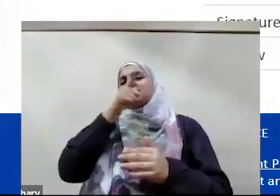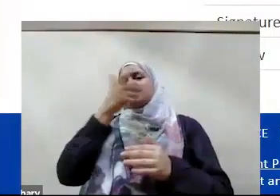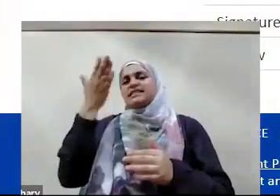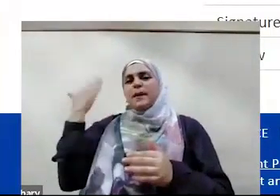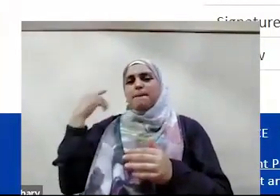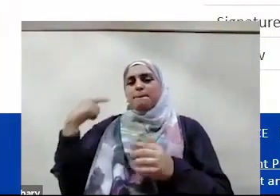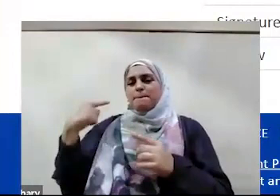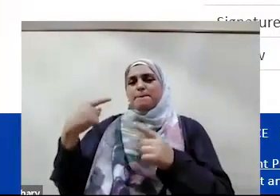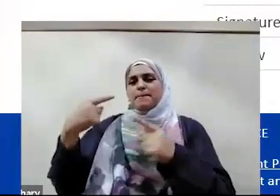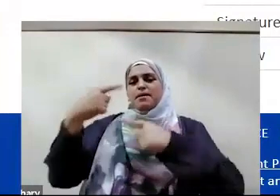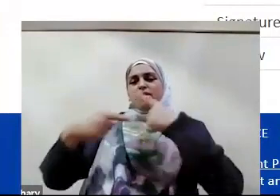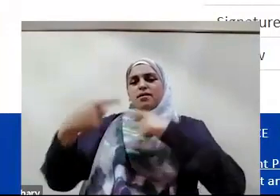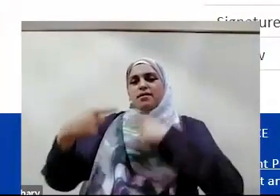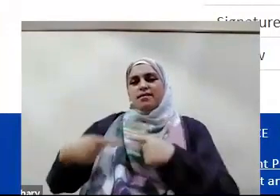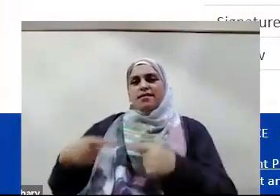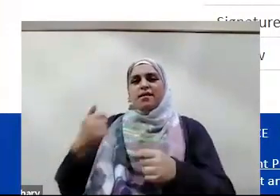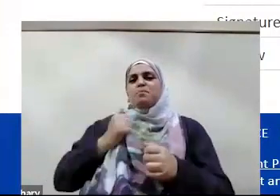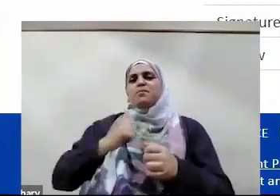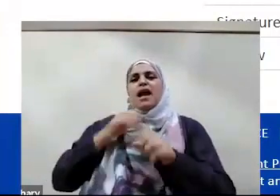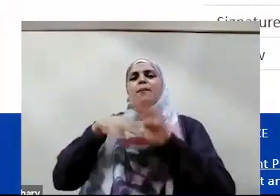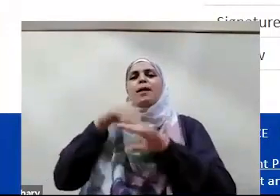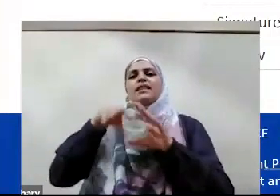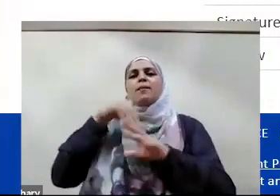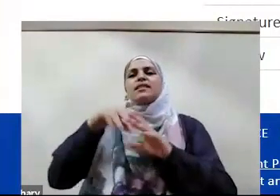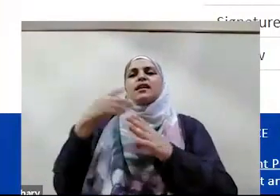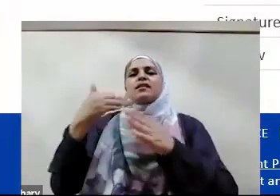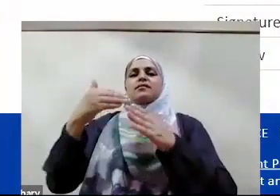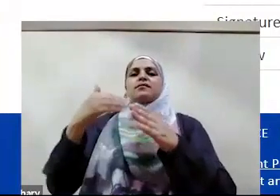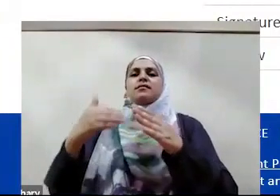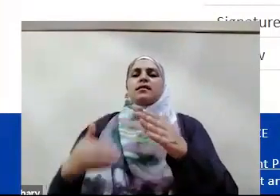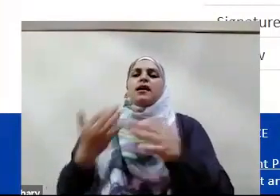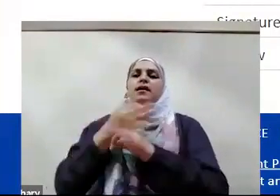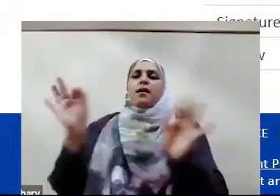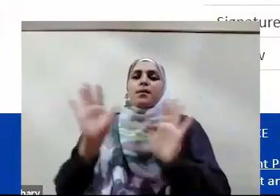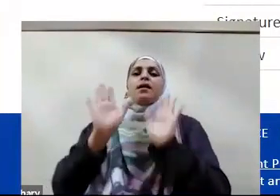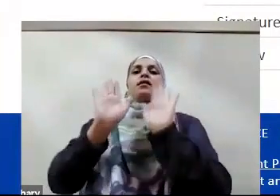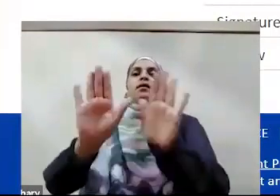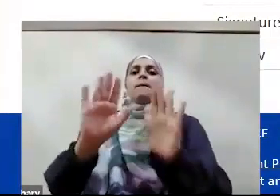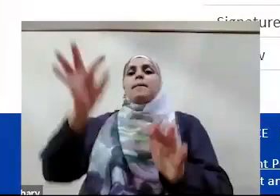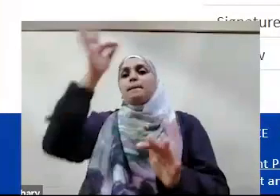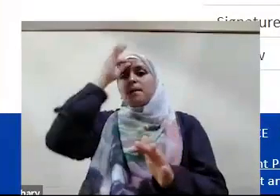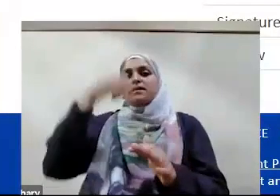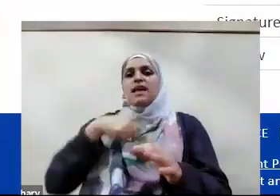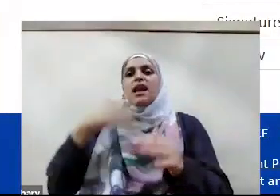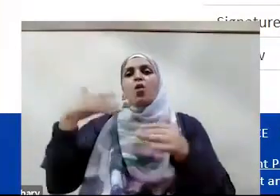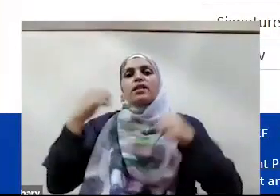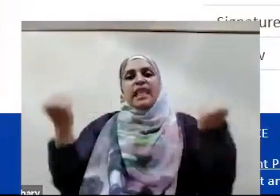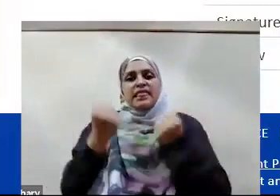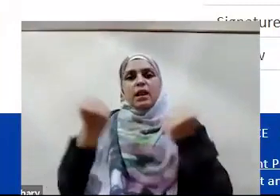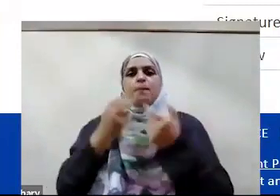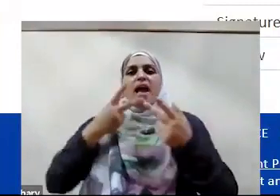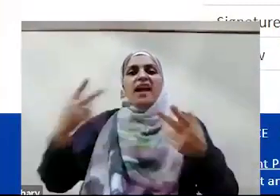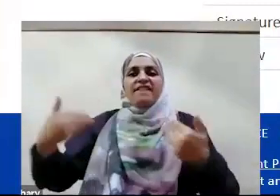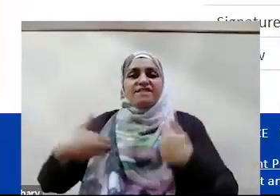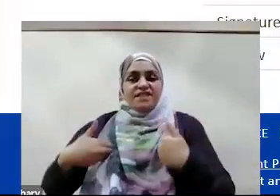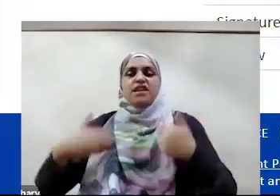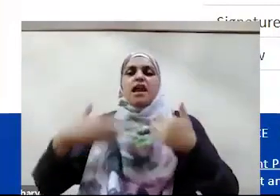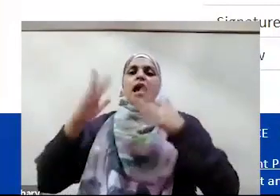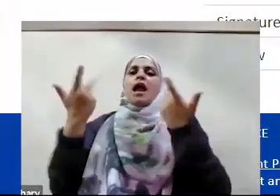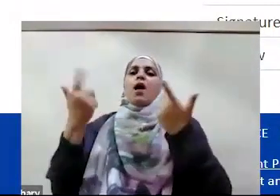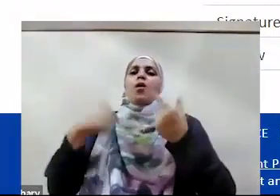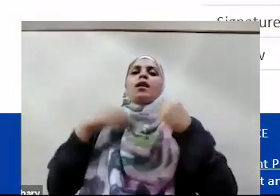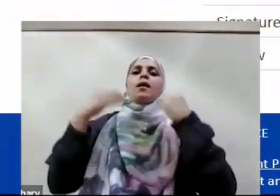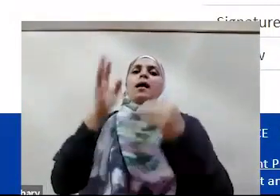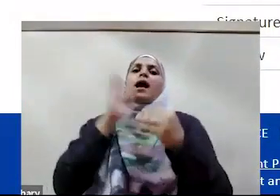أرجع أقدم فالأقدم. أي لو أنا بقى أخدت أي كورسات، أو لو أنا بدرس حاجة معينة، لو